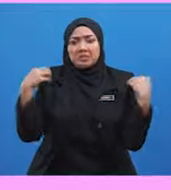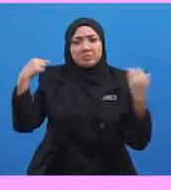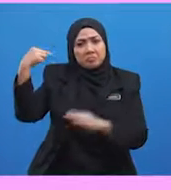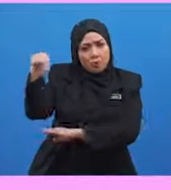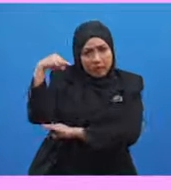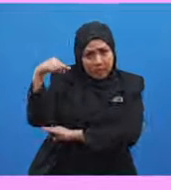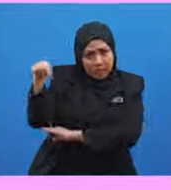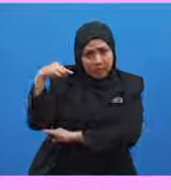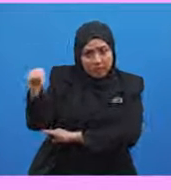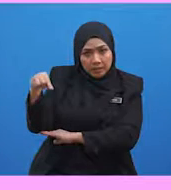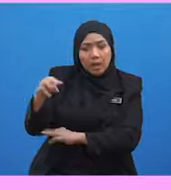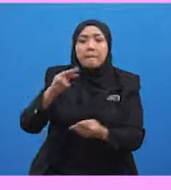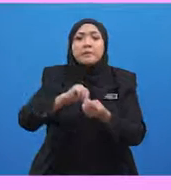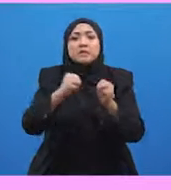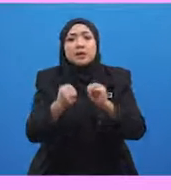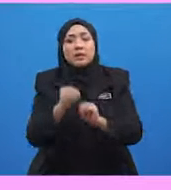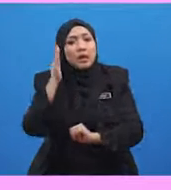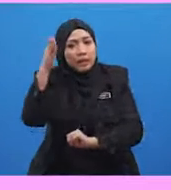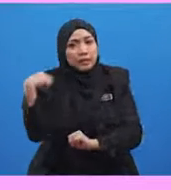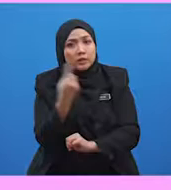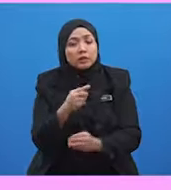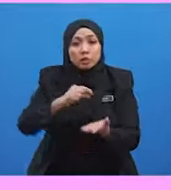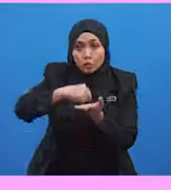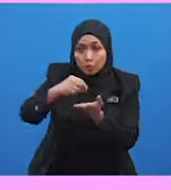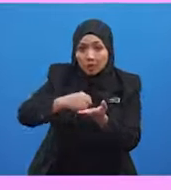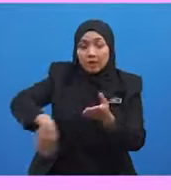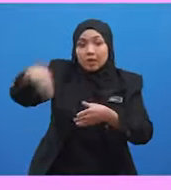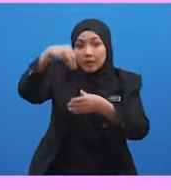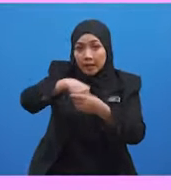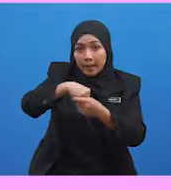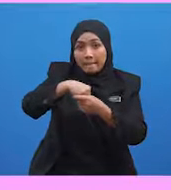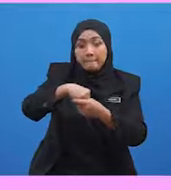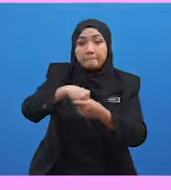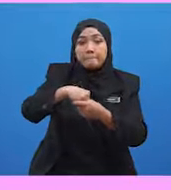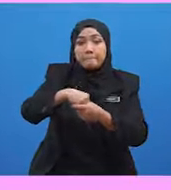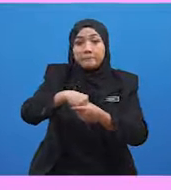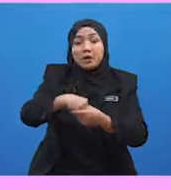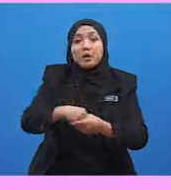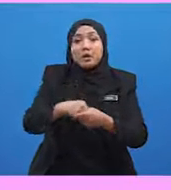ini akan ditulis dalam rajah model grafik ikan di